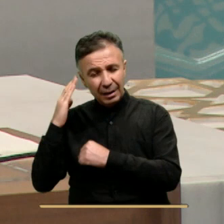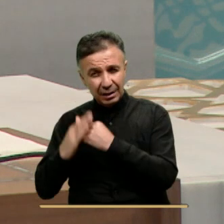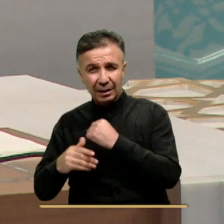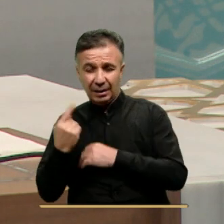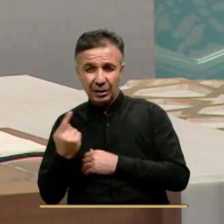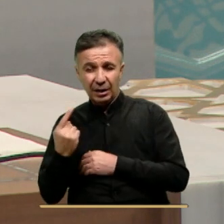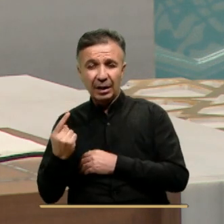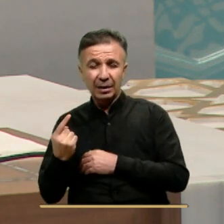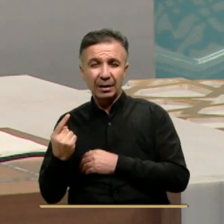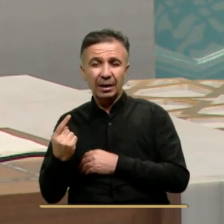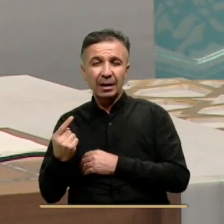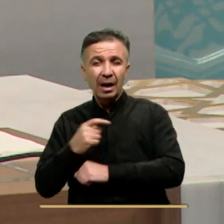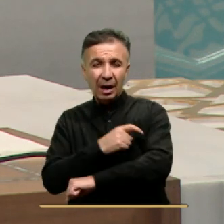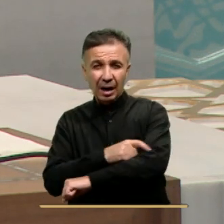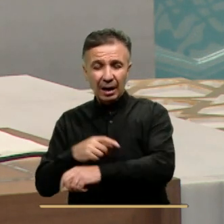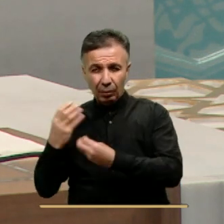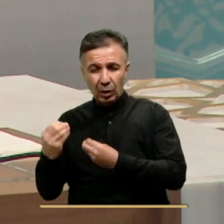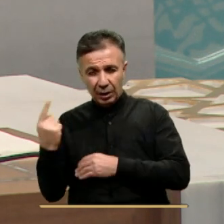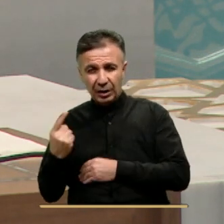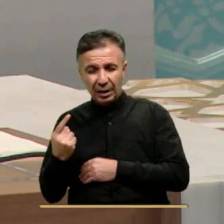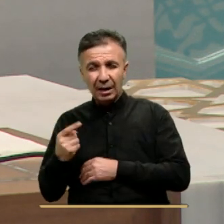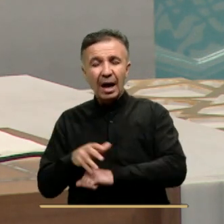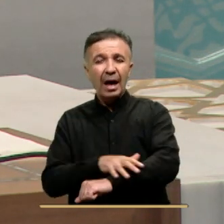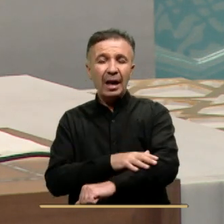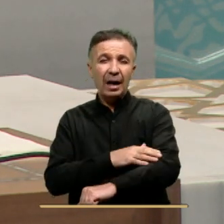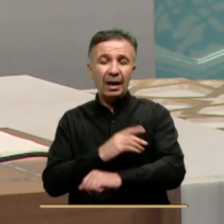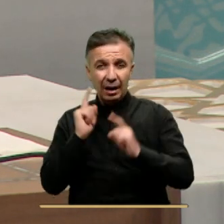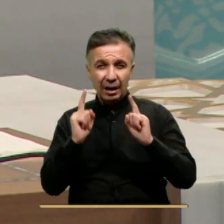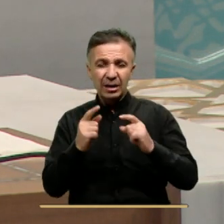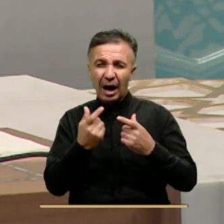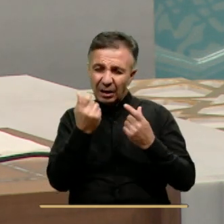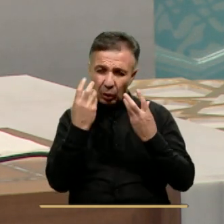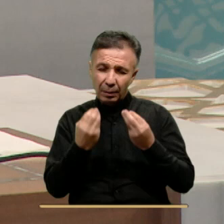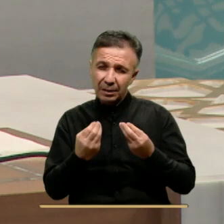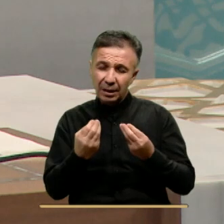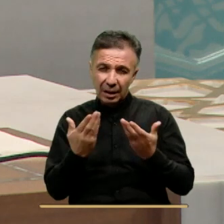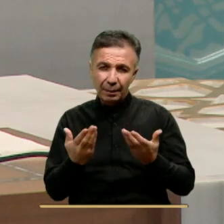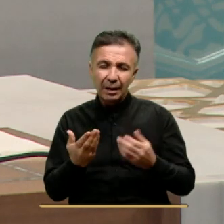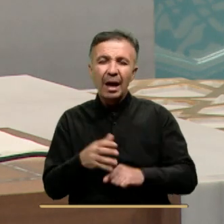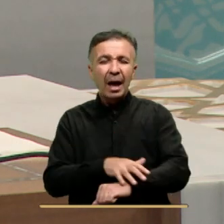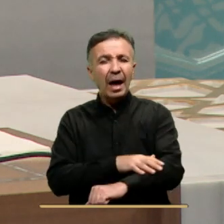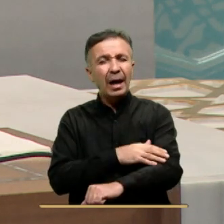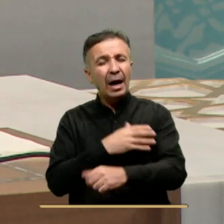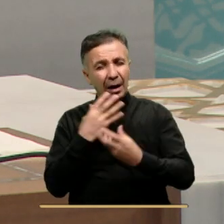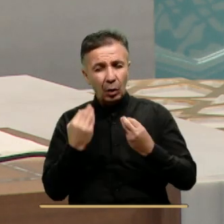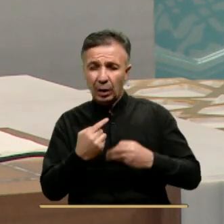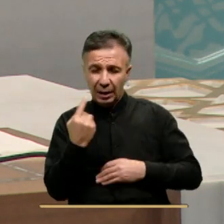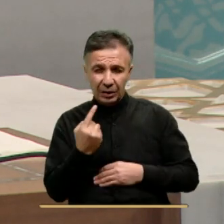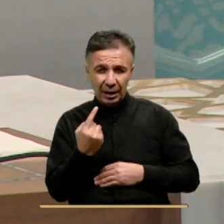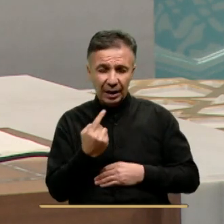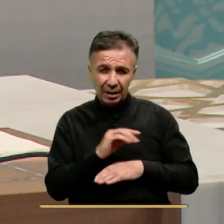şeylerin haramların helale karşı az olmasına rağmen helal dairesi her şeye yetmesine